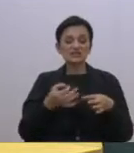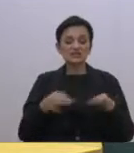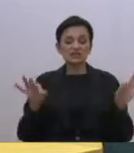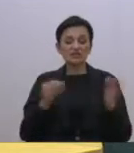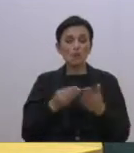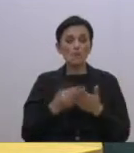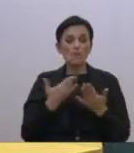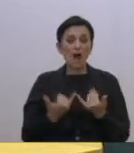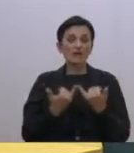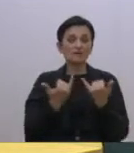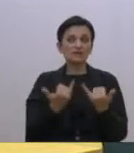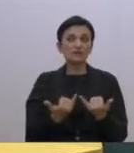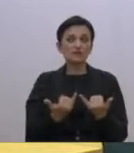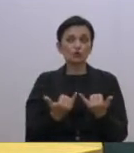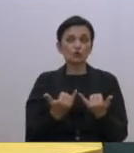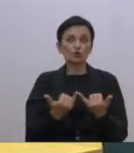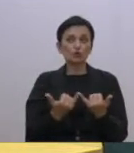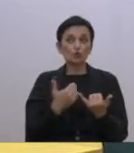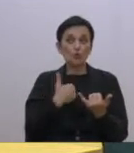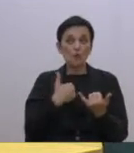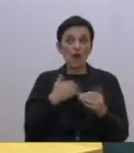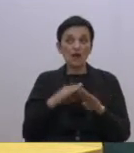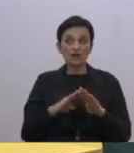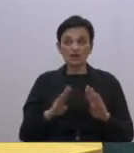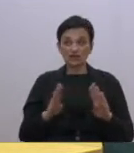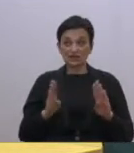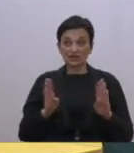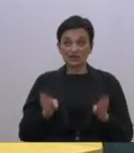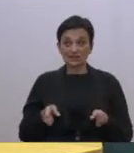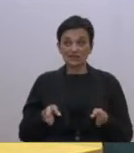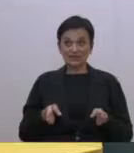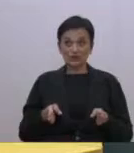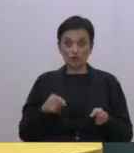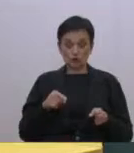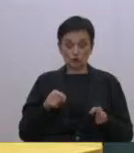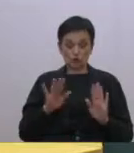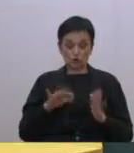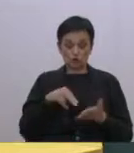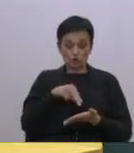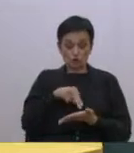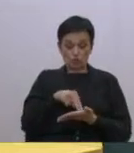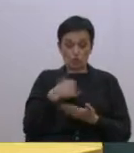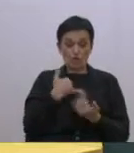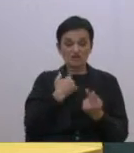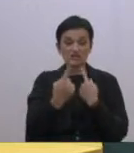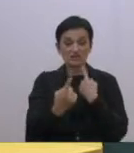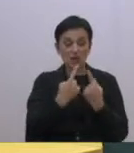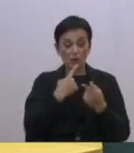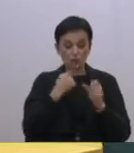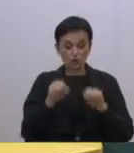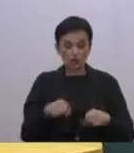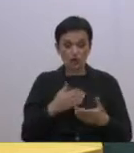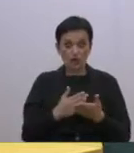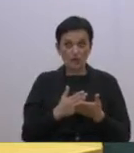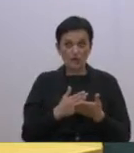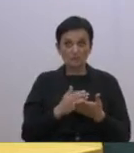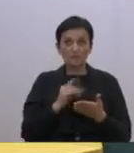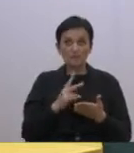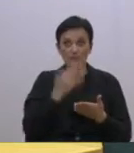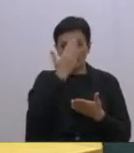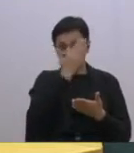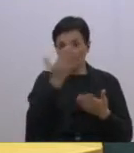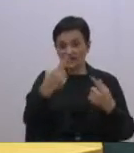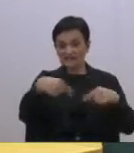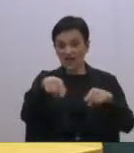პატივისცემა. ანუ ის, რომ მე ამ ტრიბუნაზე მაქვს მხოლოდ შესაძლებლობა თქვენთან საუბრის, ან რა ვიცი, საზოგადოებასთან